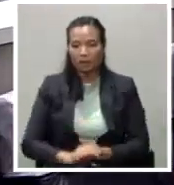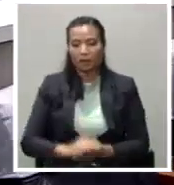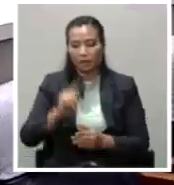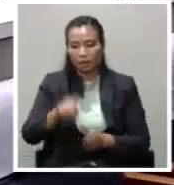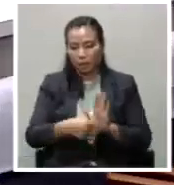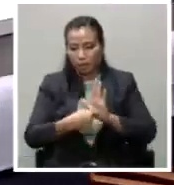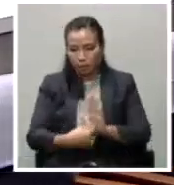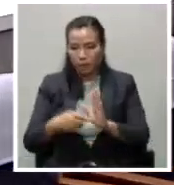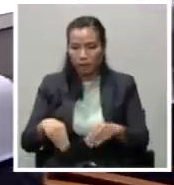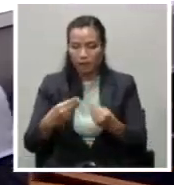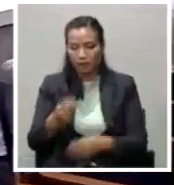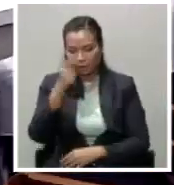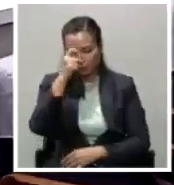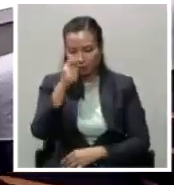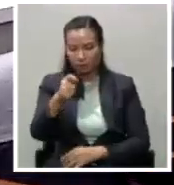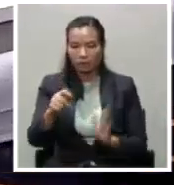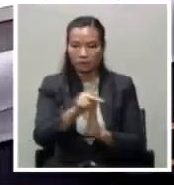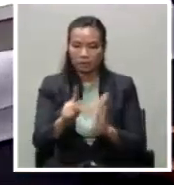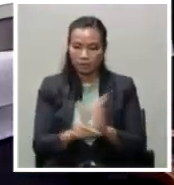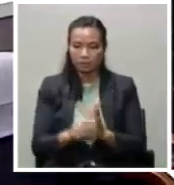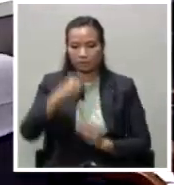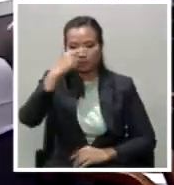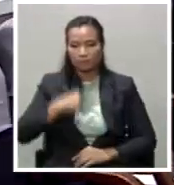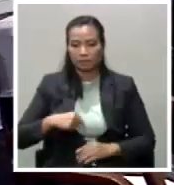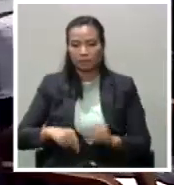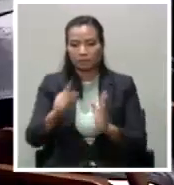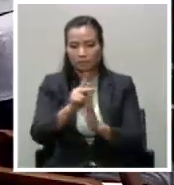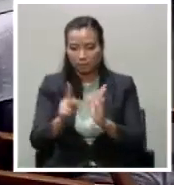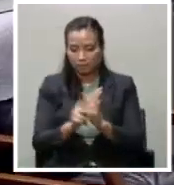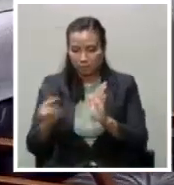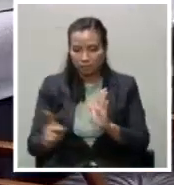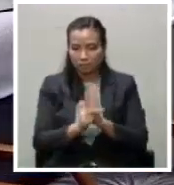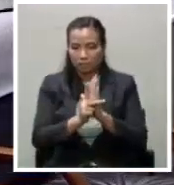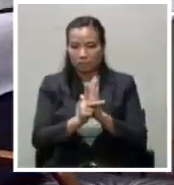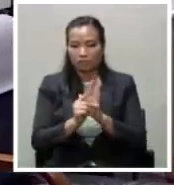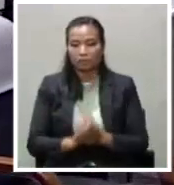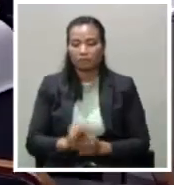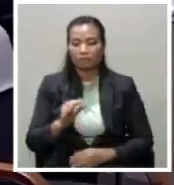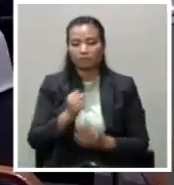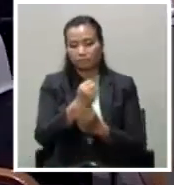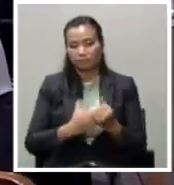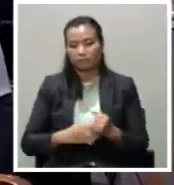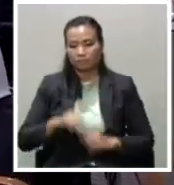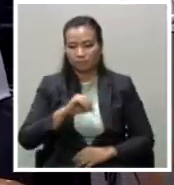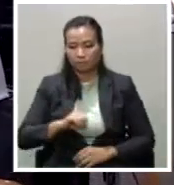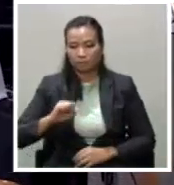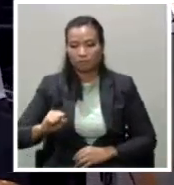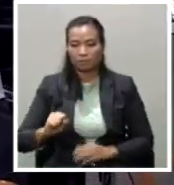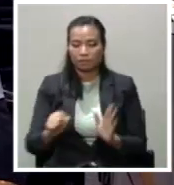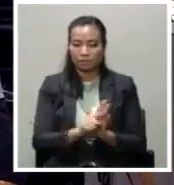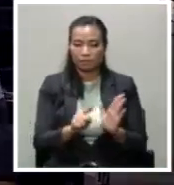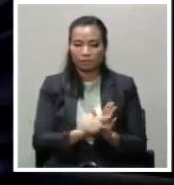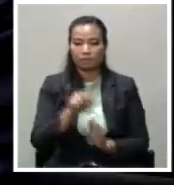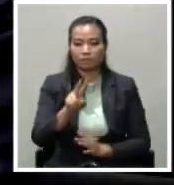างของคนเคารพกฎหมายบ้านเมืองกฎเกณฑ์กติกาสภาเราได้หน้าที่มา2สมัยประ